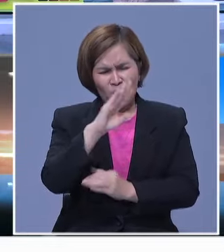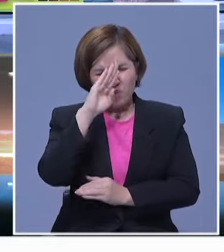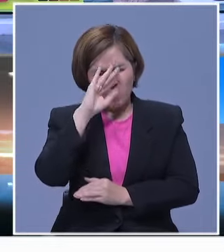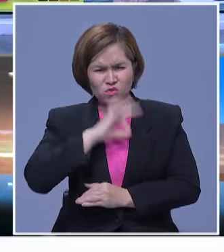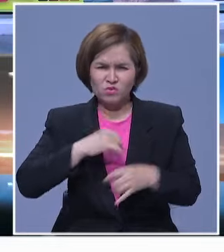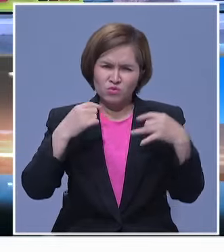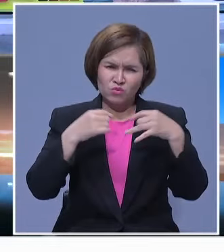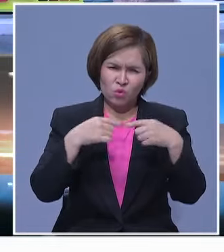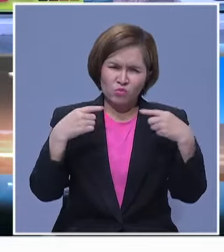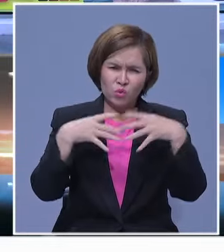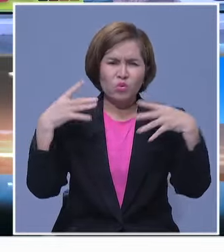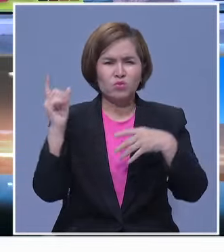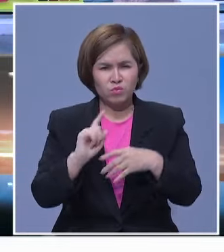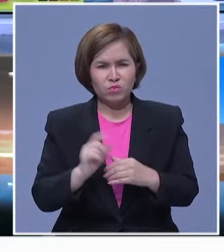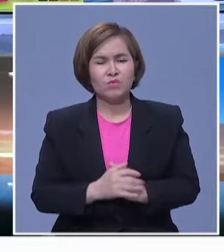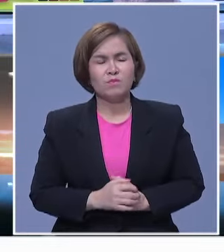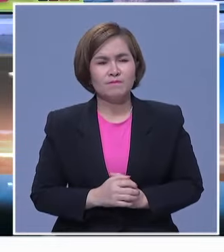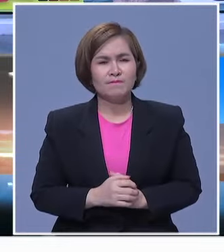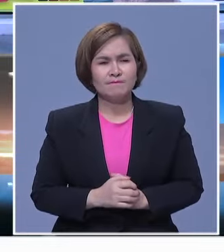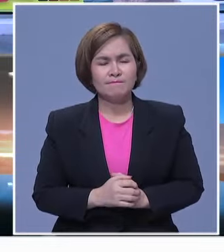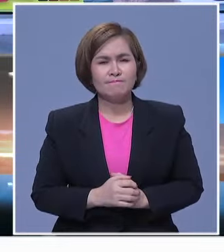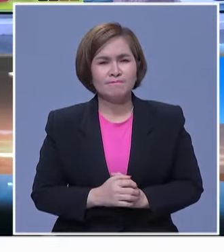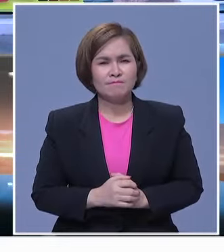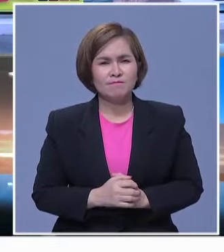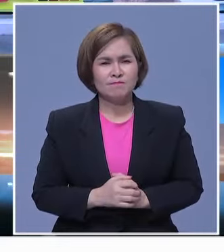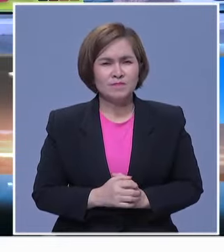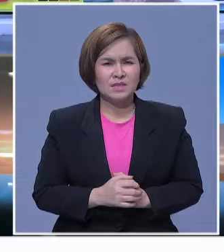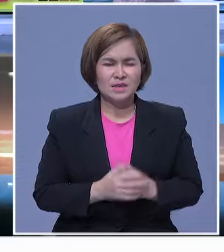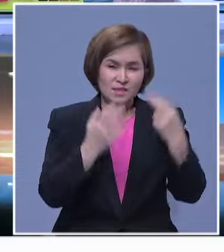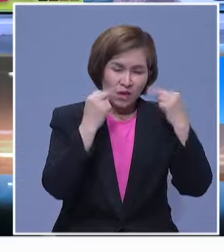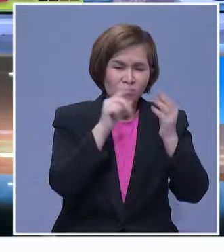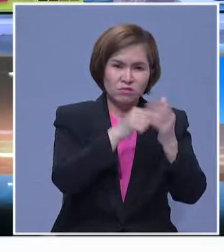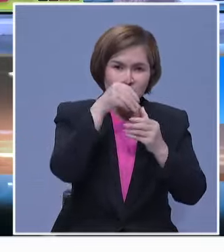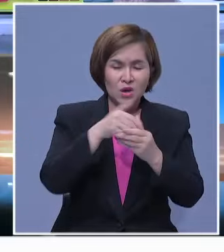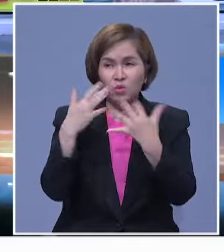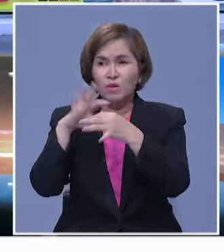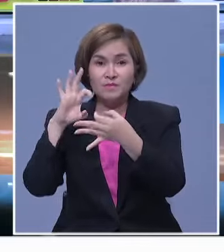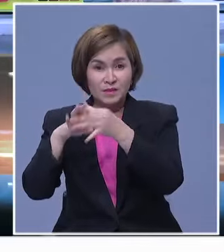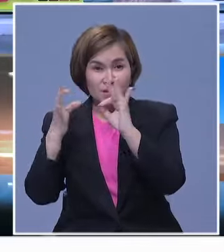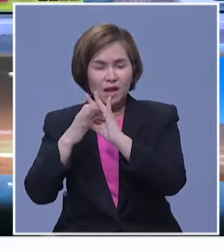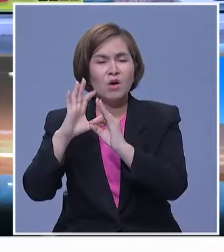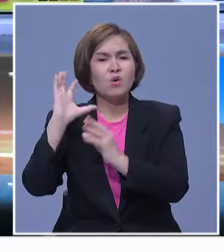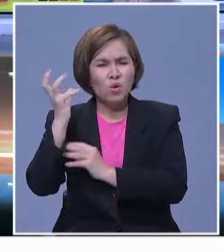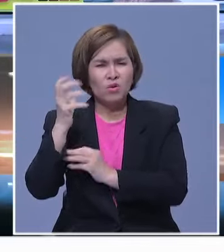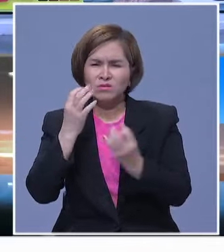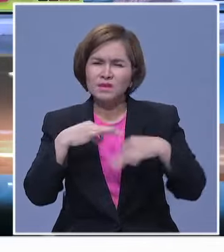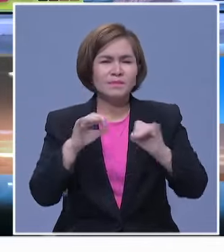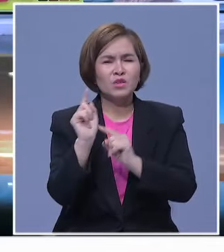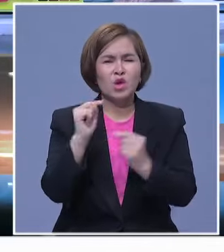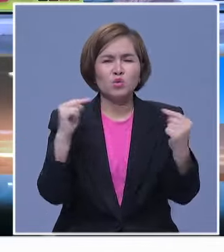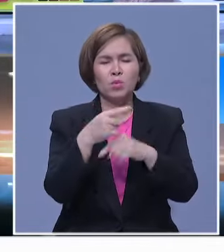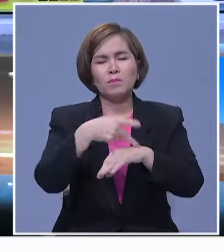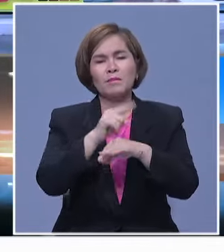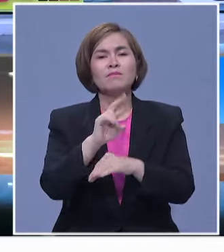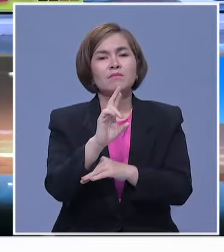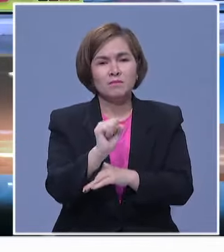าวาระในการเลือกนายกกับการไปงานโอลิมปิกอันไหนมันสำคัญกว่ากัน อ ะใช่ไหม แต่ดูเหมือนเงื่อนไขจะอยู่ที่ประธานสภาในการ